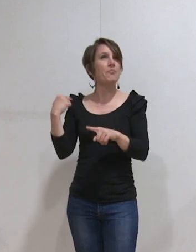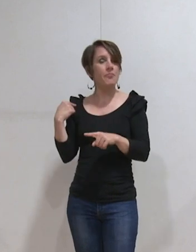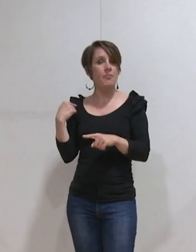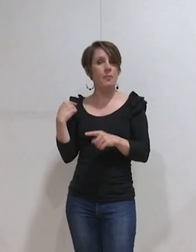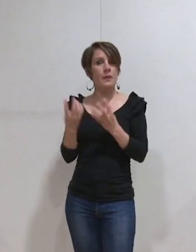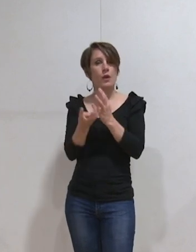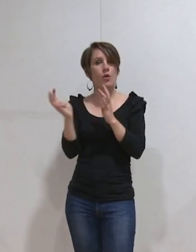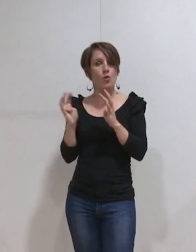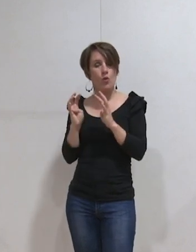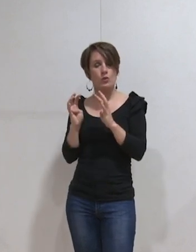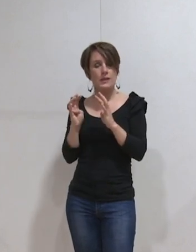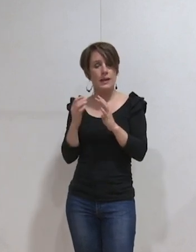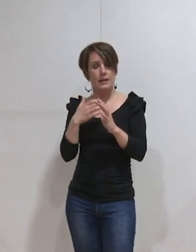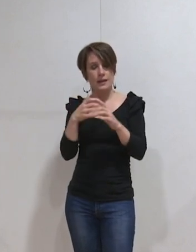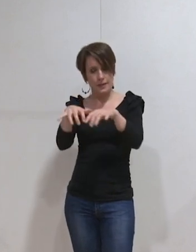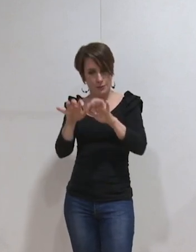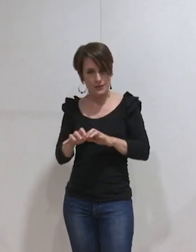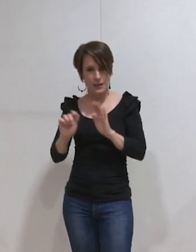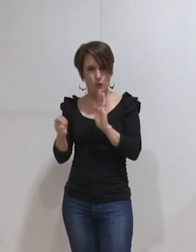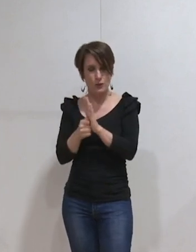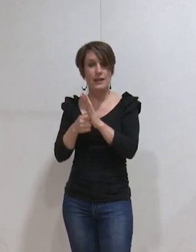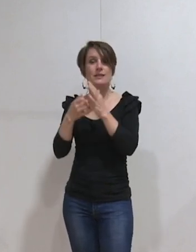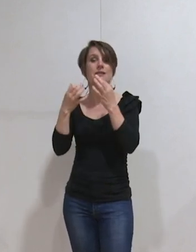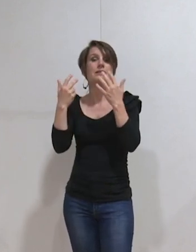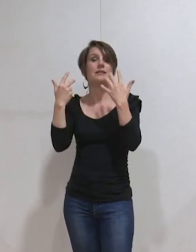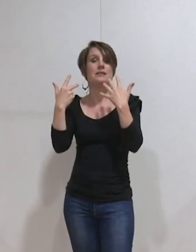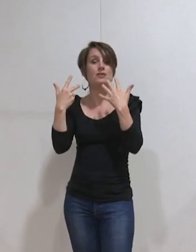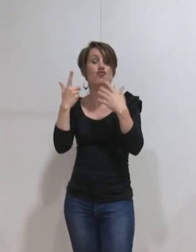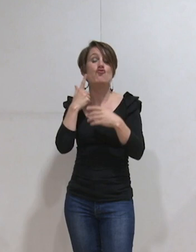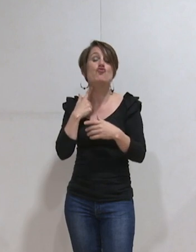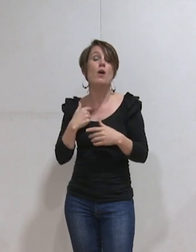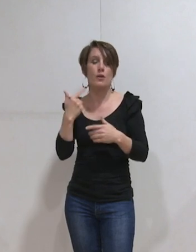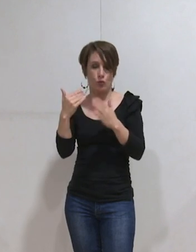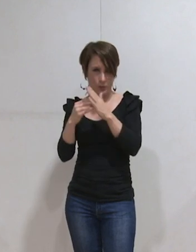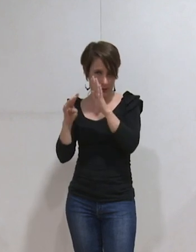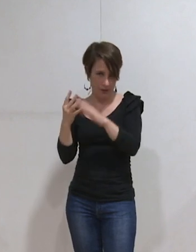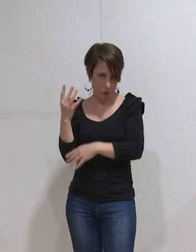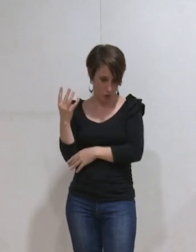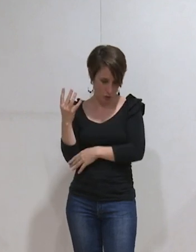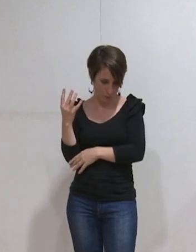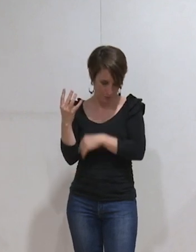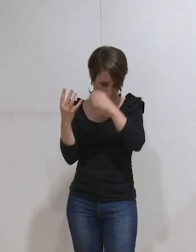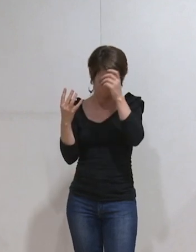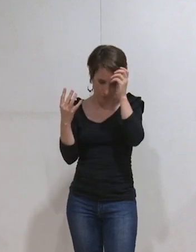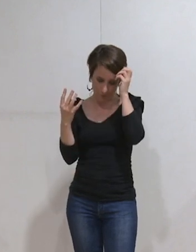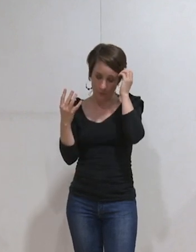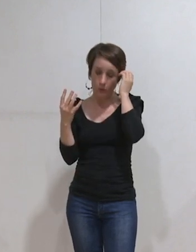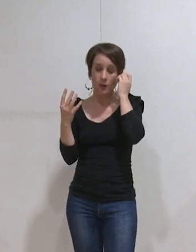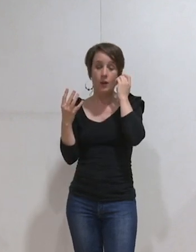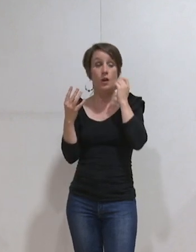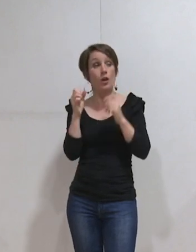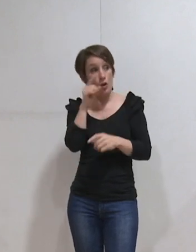18 juin 2014 il nous a été présenté sous votre